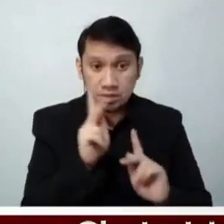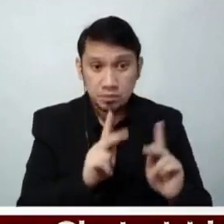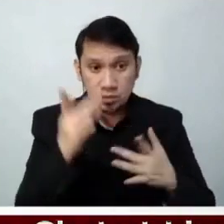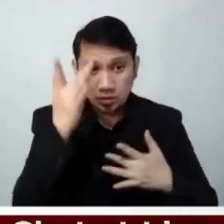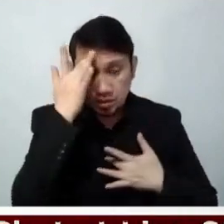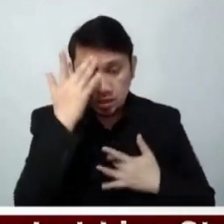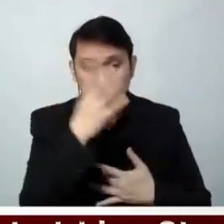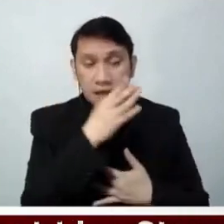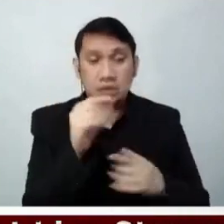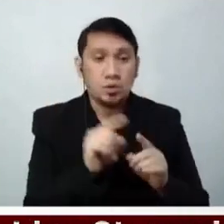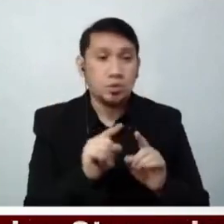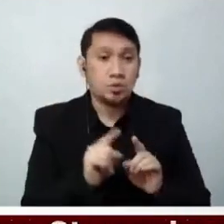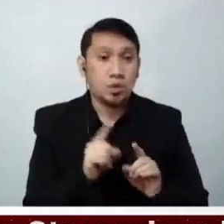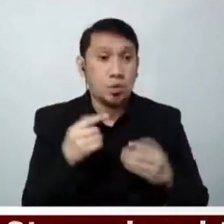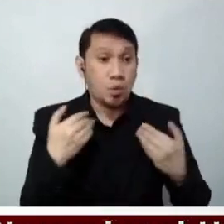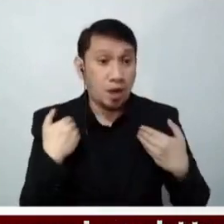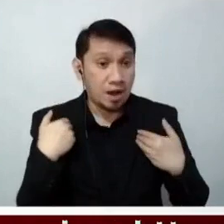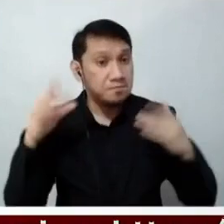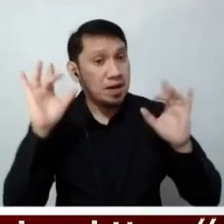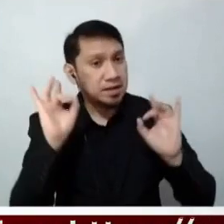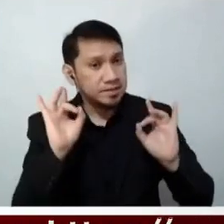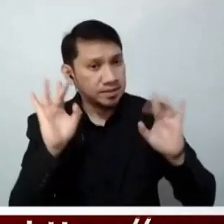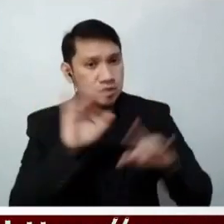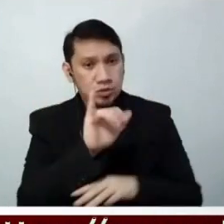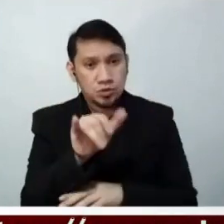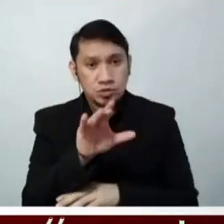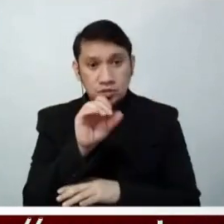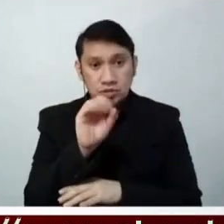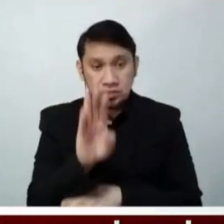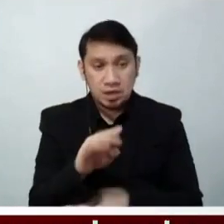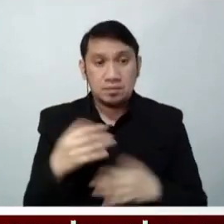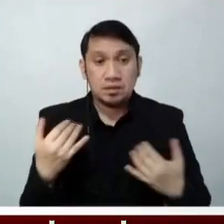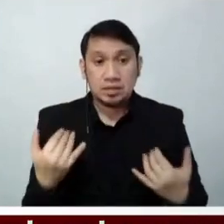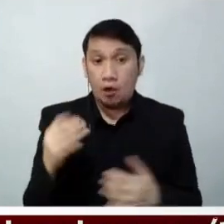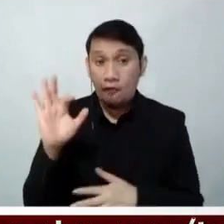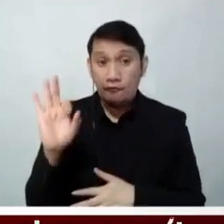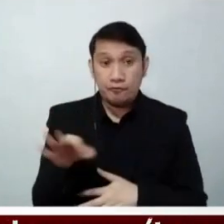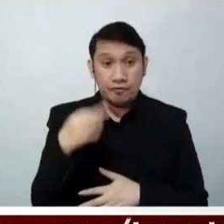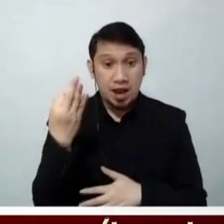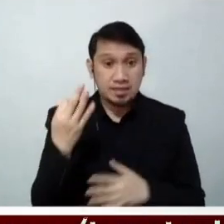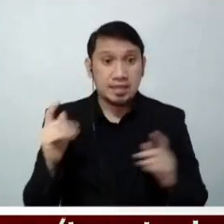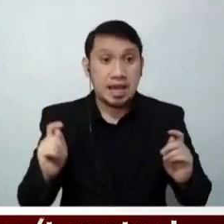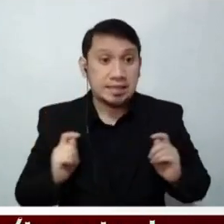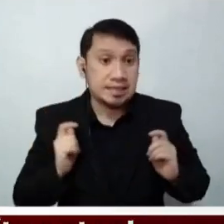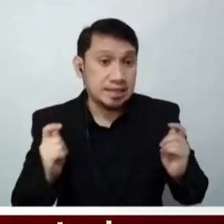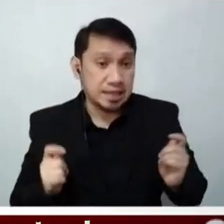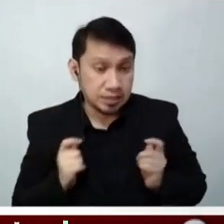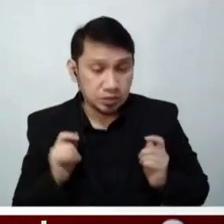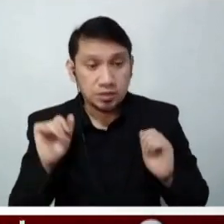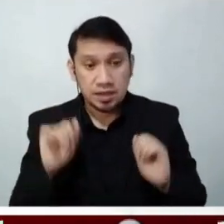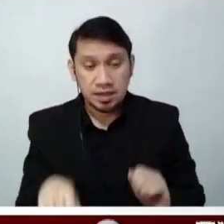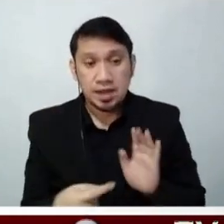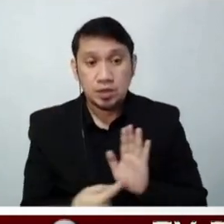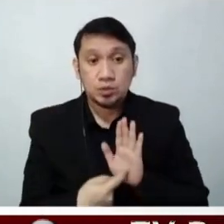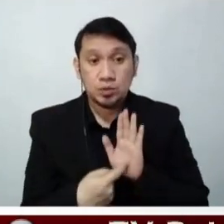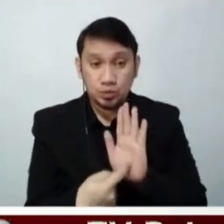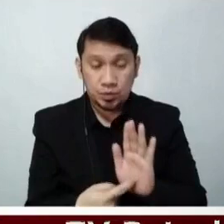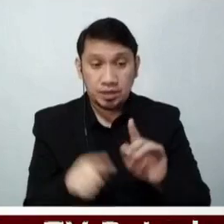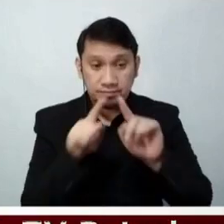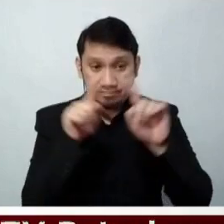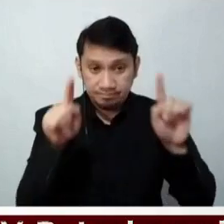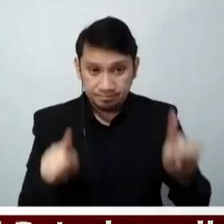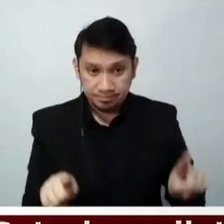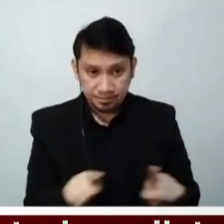high risk na trabaho. Sa France, obligado na ang mga teenager na magpakita ng health pass na katibayan